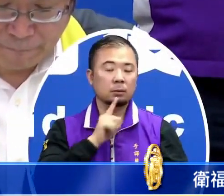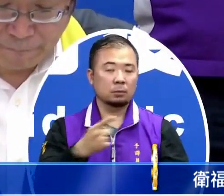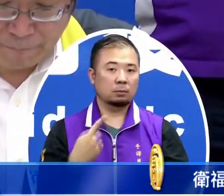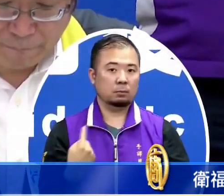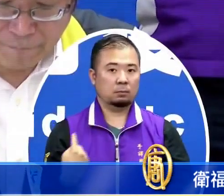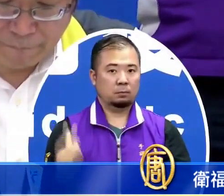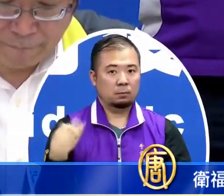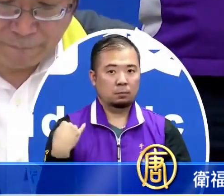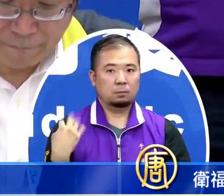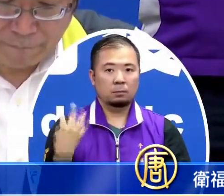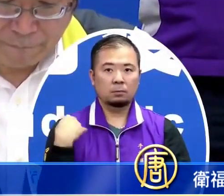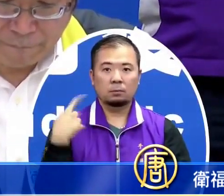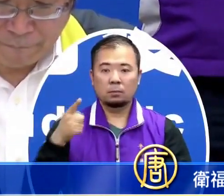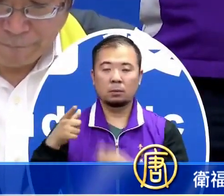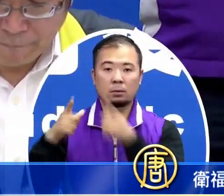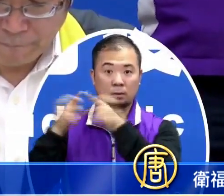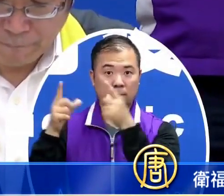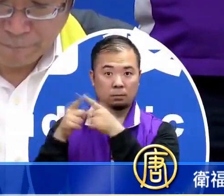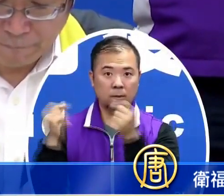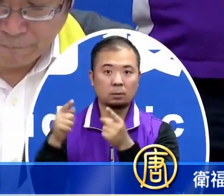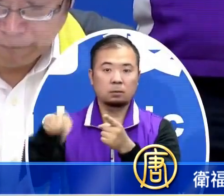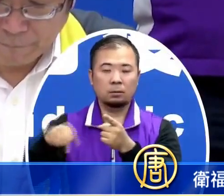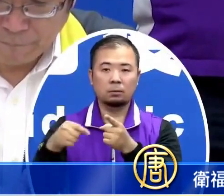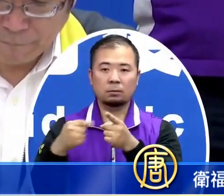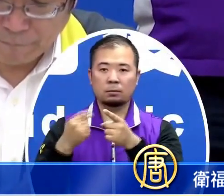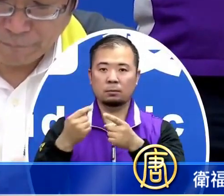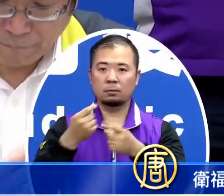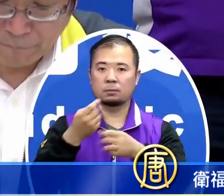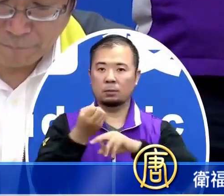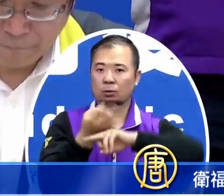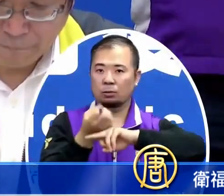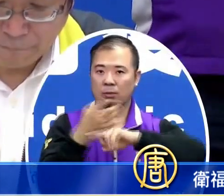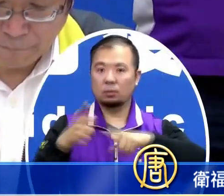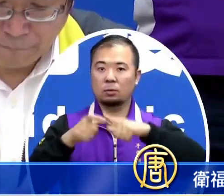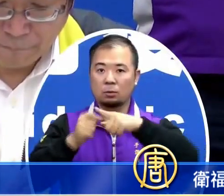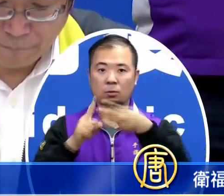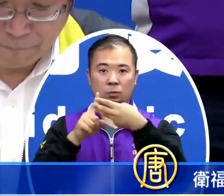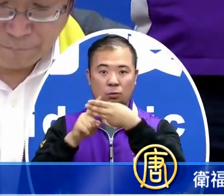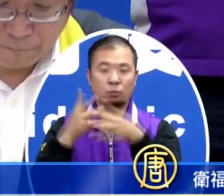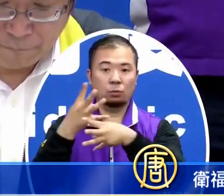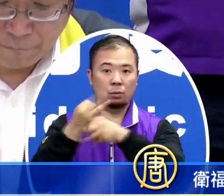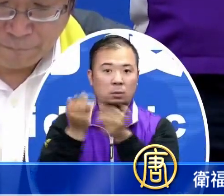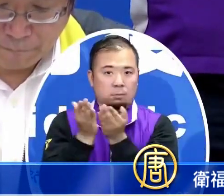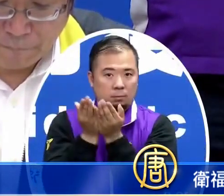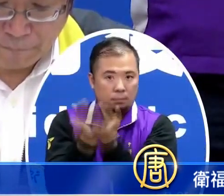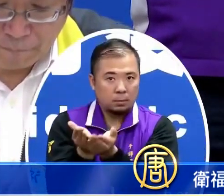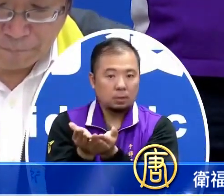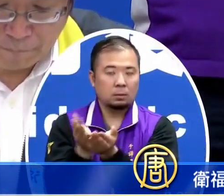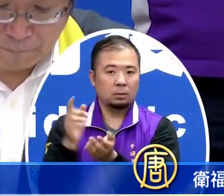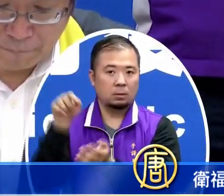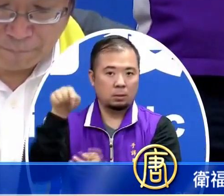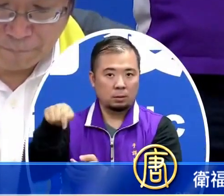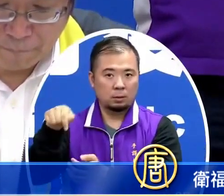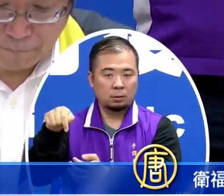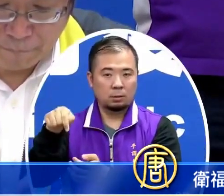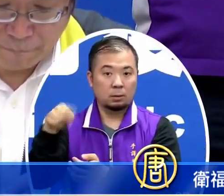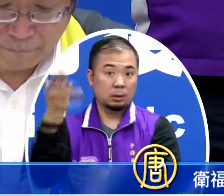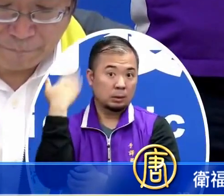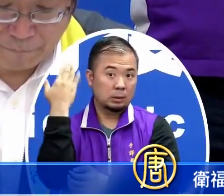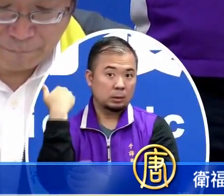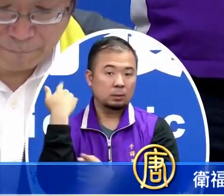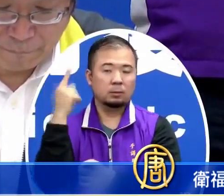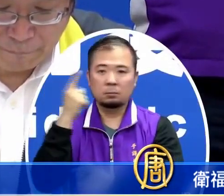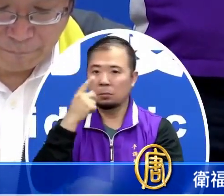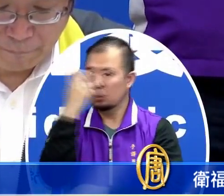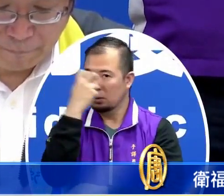从日本钻石公主号，他在钻石公主号的时候被确诊，所以留在日本